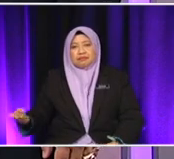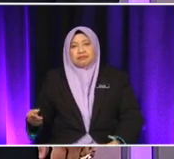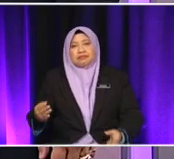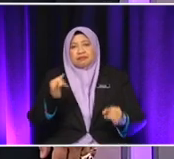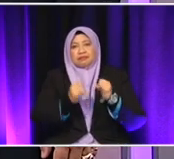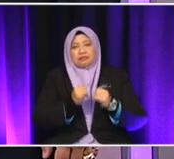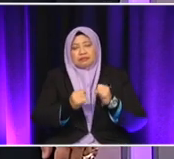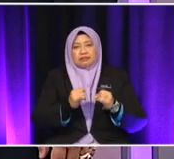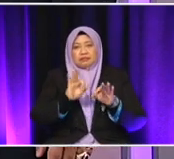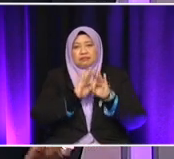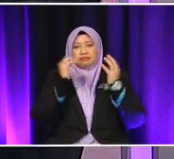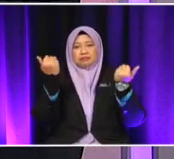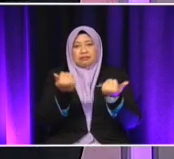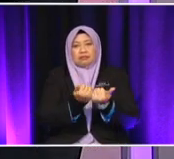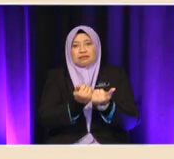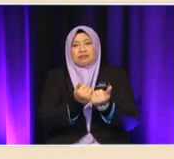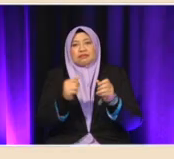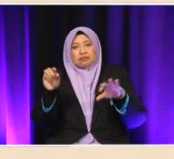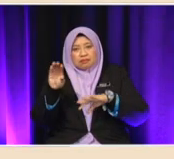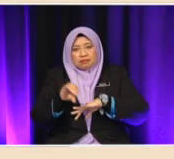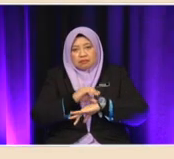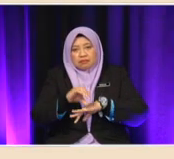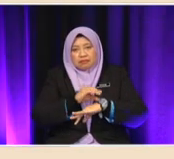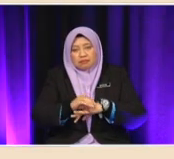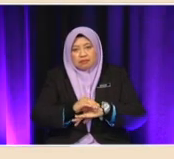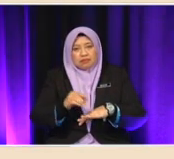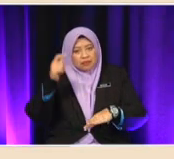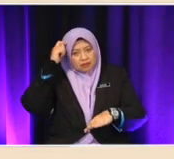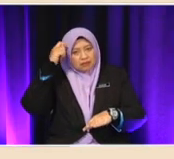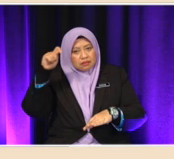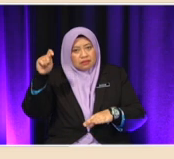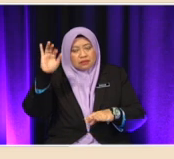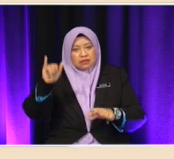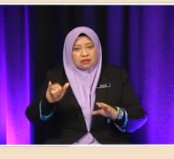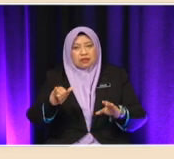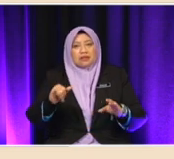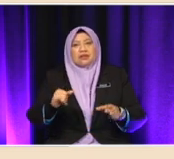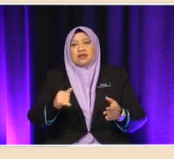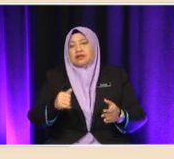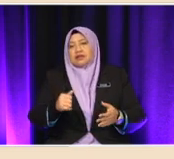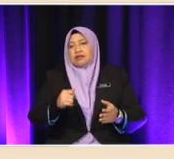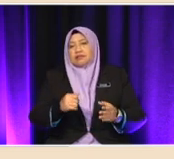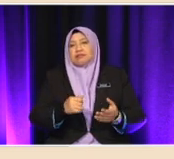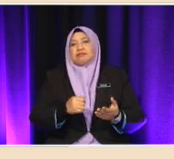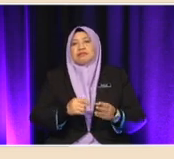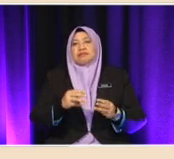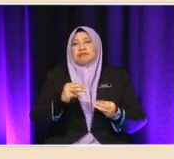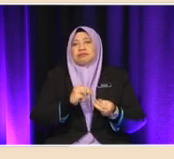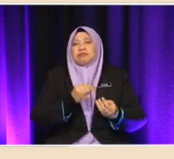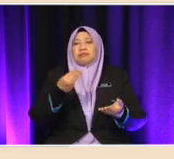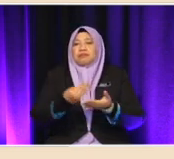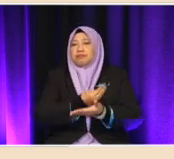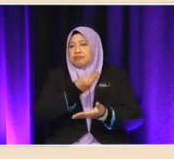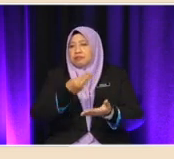Firma berupaya menggunakan teknologi yang model dan canggih di dalam kuantity penawaran barang akan bertambah Oke